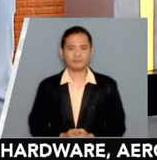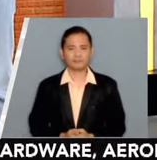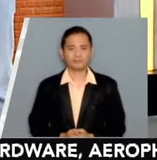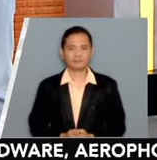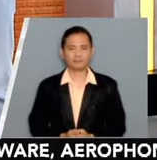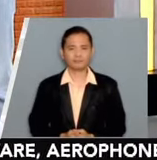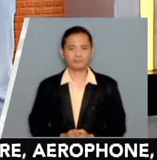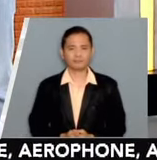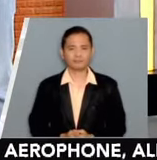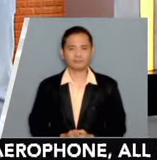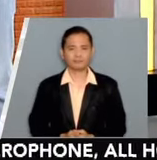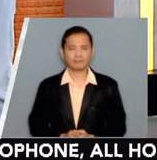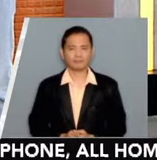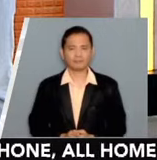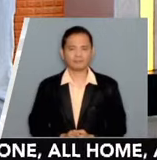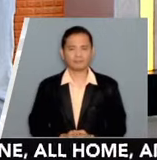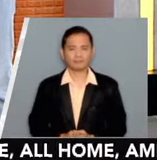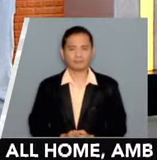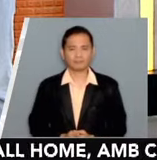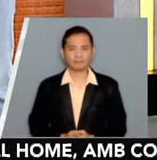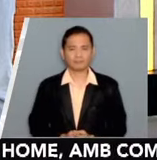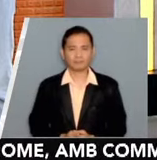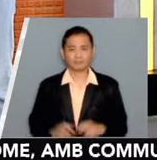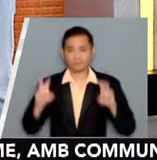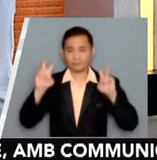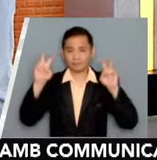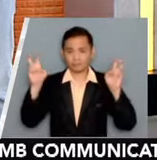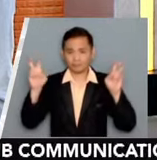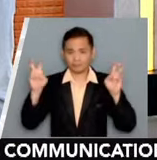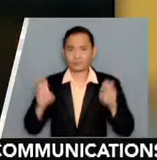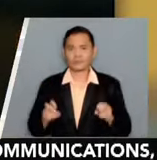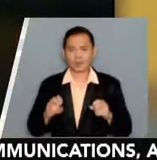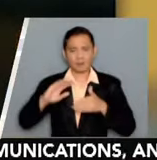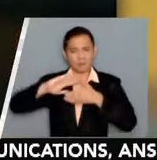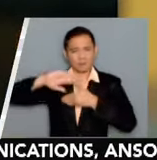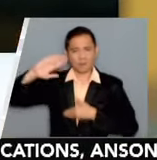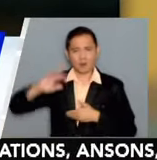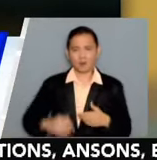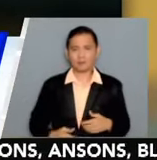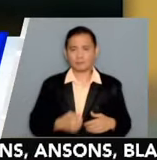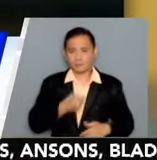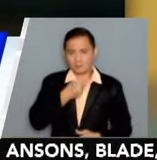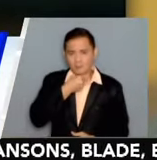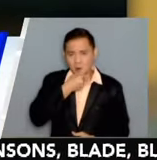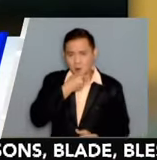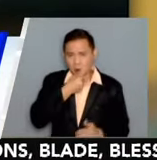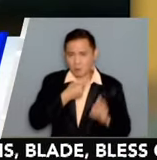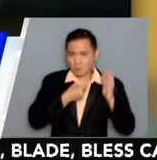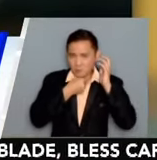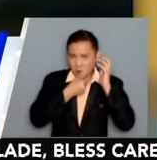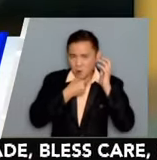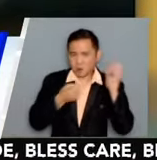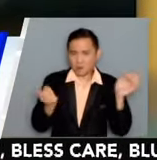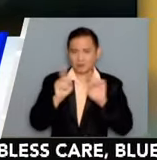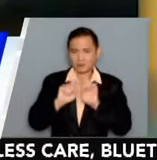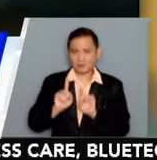Bukas na ang pilot episode ng Game On Podcast. Yan ang kauna-unang sports podcast ng GMA Integrated News. Makakasama niyan